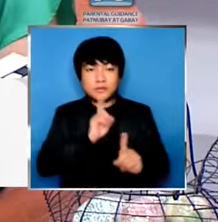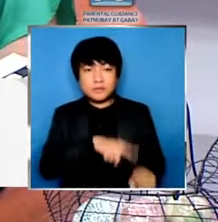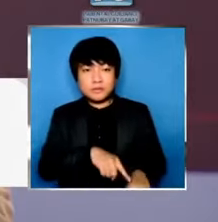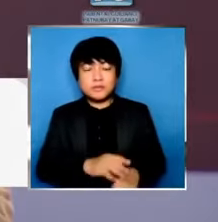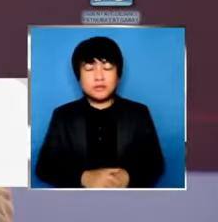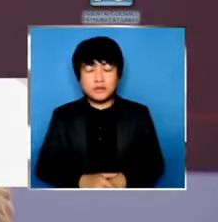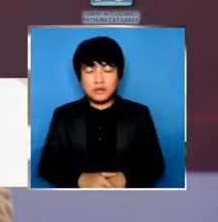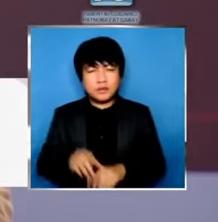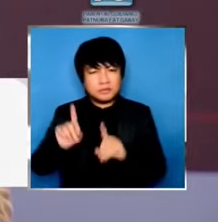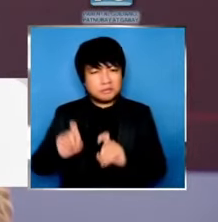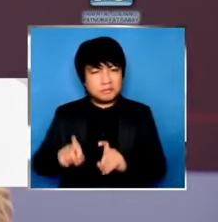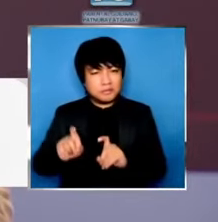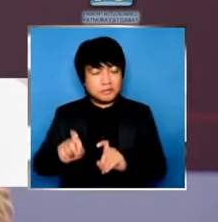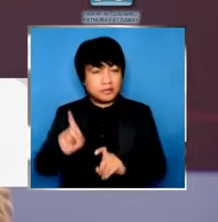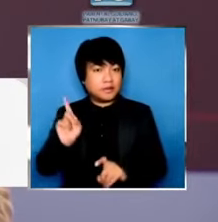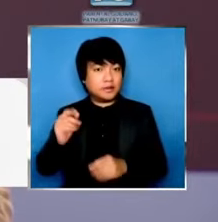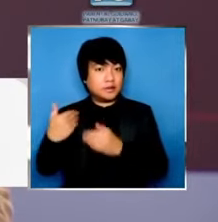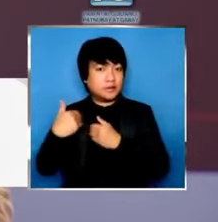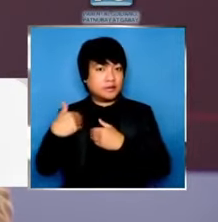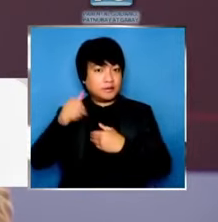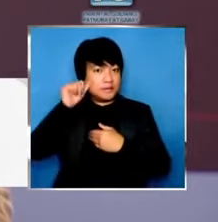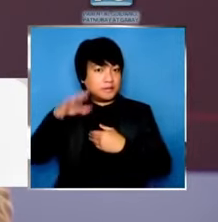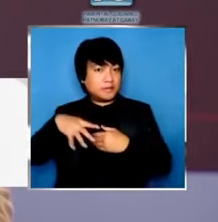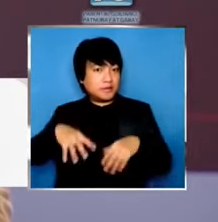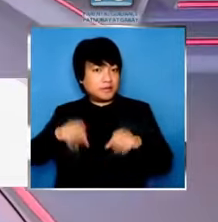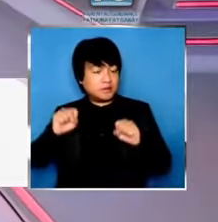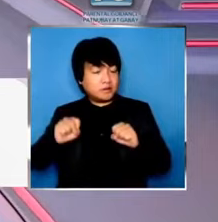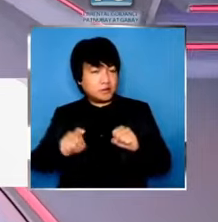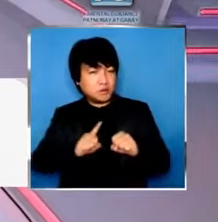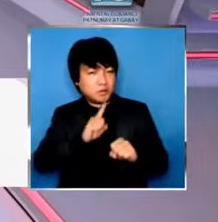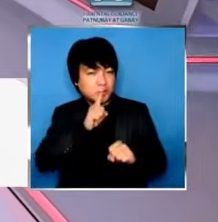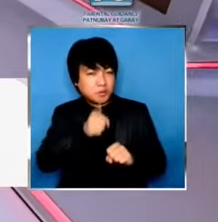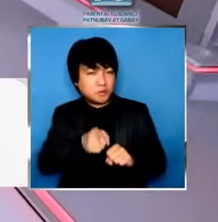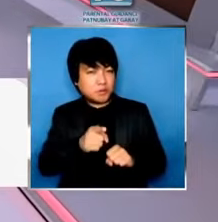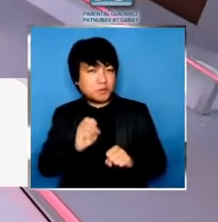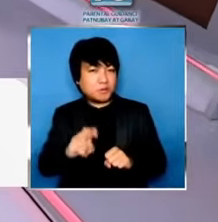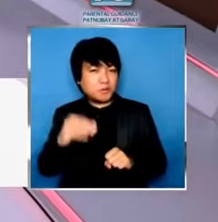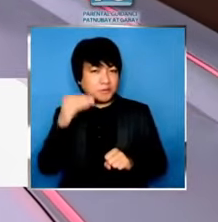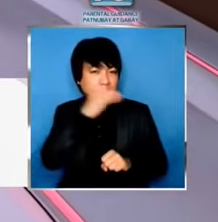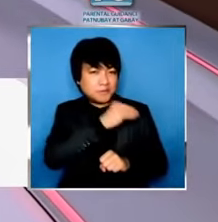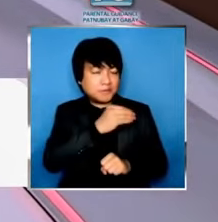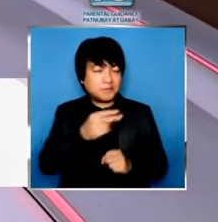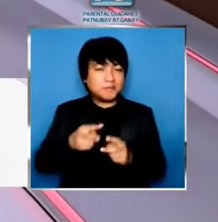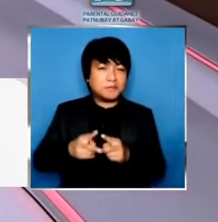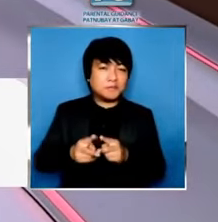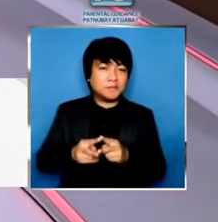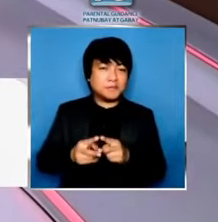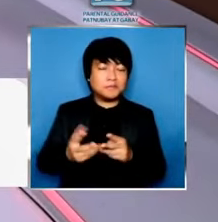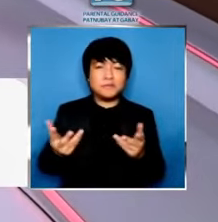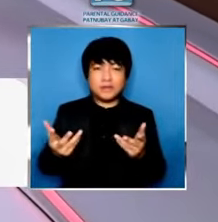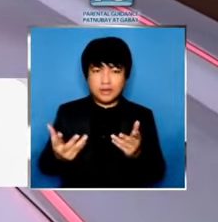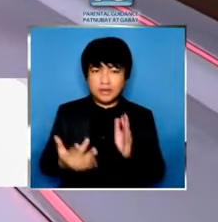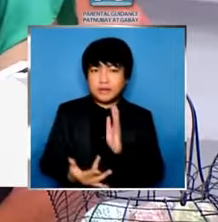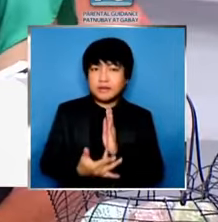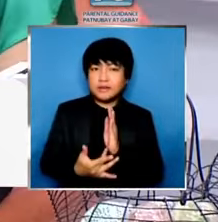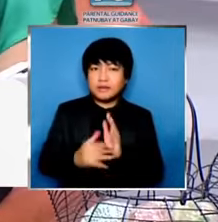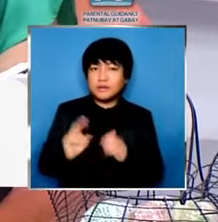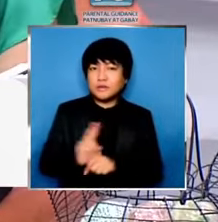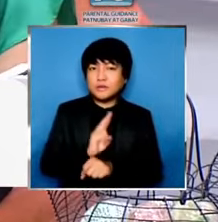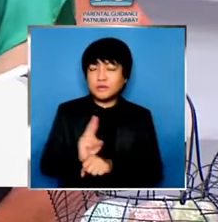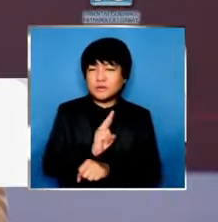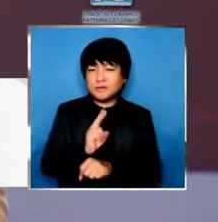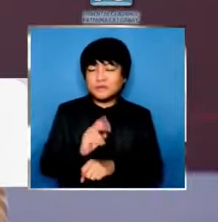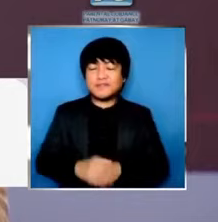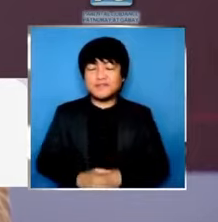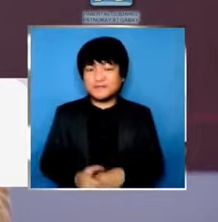kung nagsasabi ka ng totoo o truth. O kaya naman kung naglalay ka, yun. Yun na yun. Yorme. Yun na. Ka na